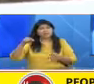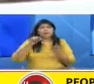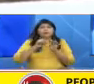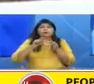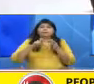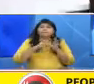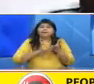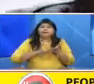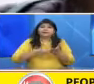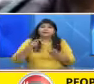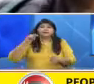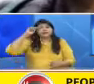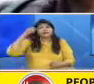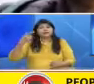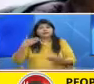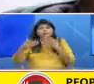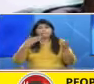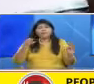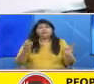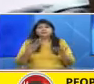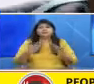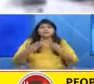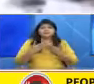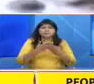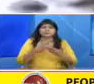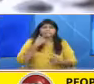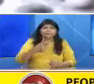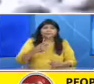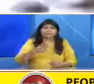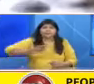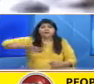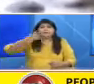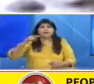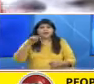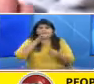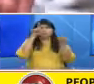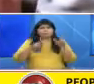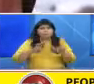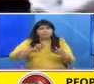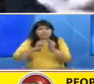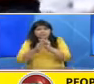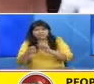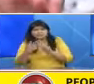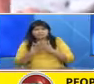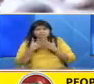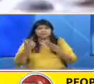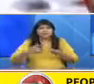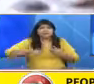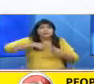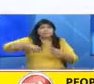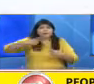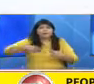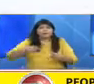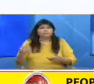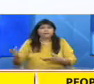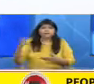है, तो इतना तेजी से आपके बीच संवाद कैसे होता था? ये क्या बाद में एडिट किया हुआ है या इतना बार बार शूटिंग हुआ